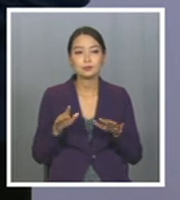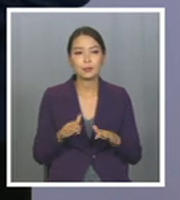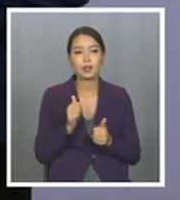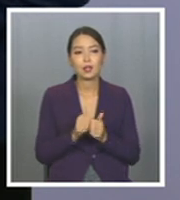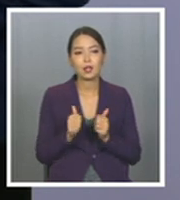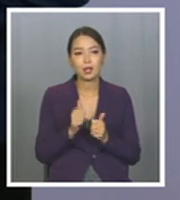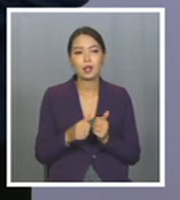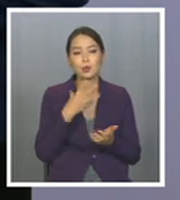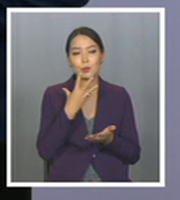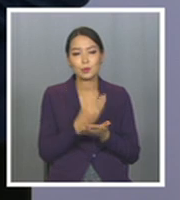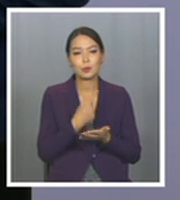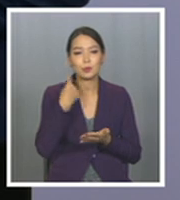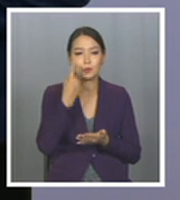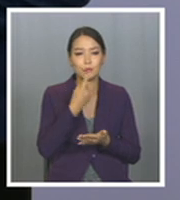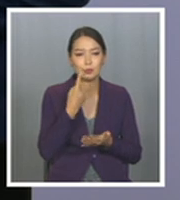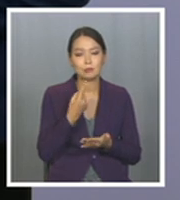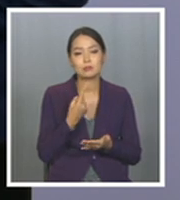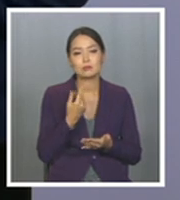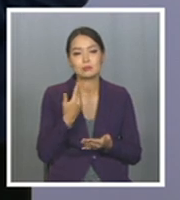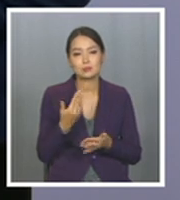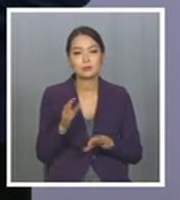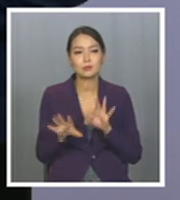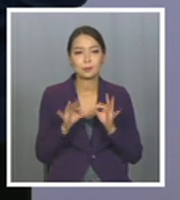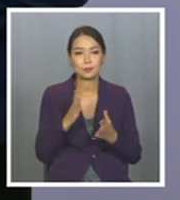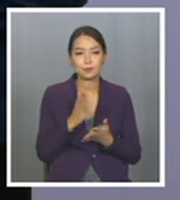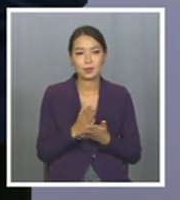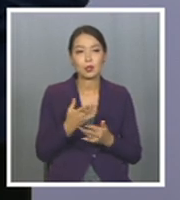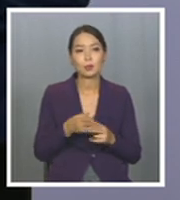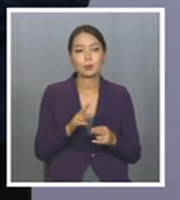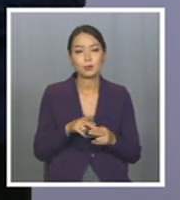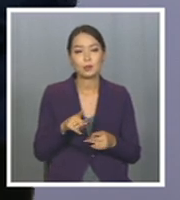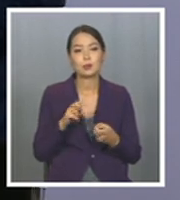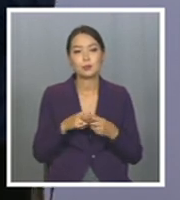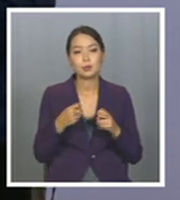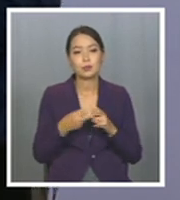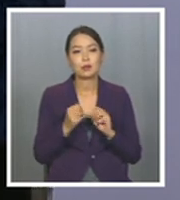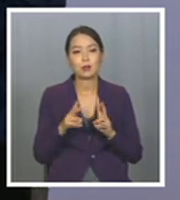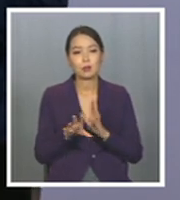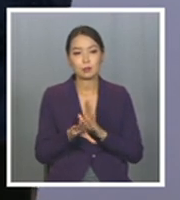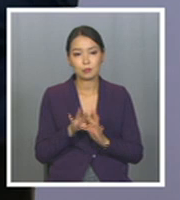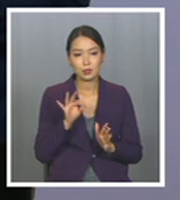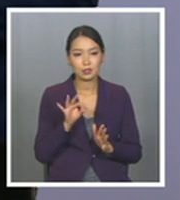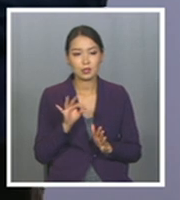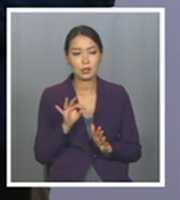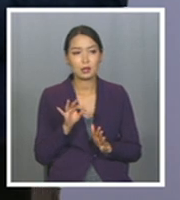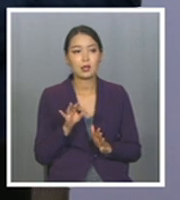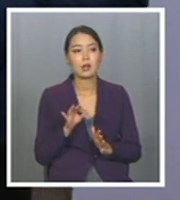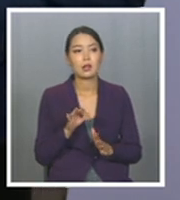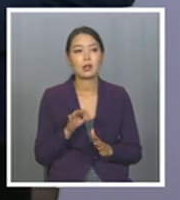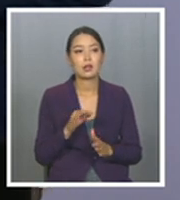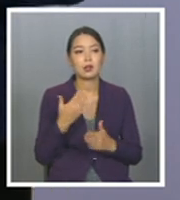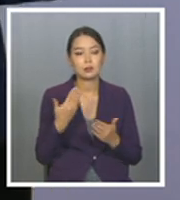жеке тәуелсіз көзқарастарыңыздың болуы заңдылық. Ал бұл мәселені мен қалайша көремін. Ендеше мен өз көзқарасымды сіздерге баяндағым